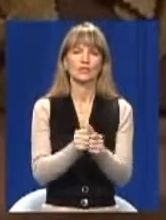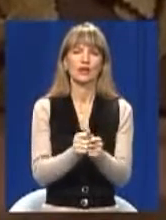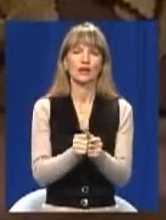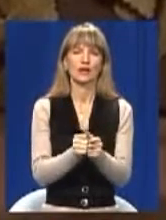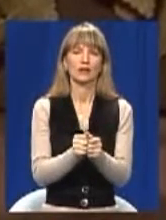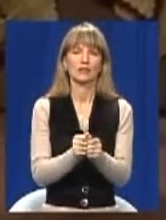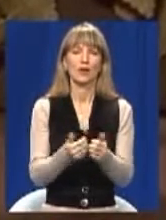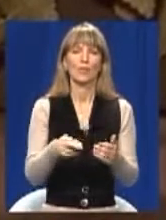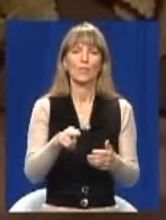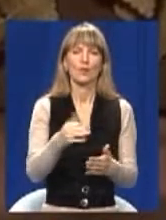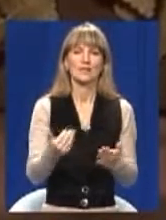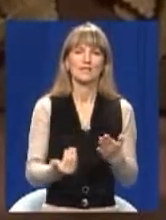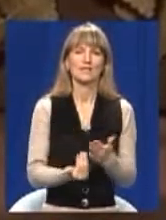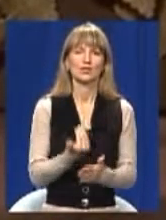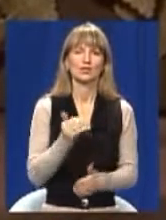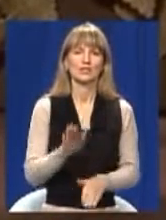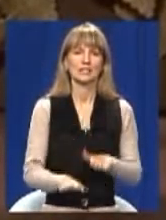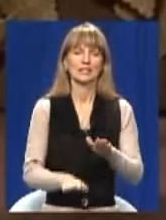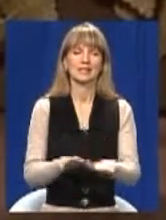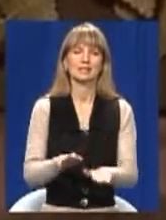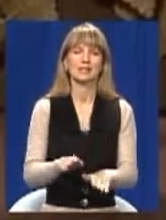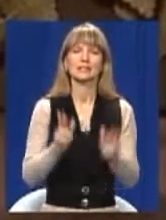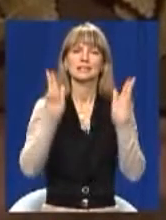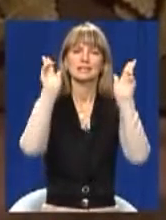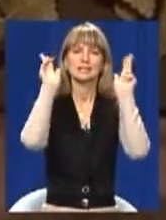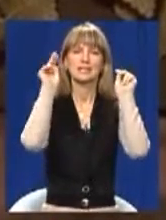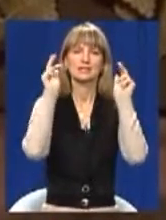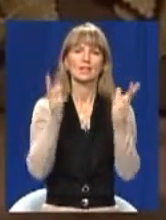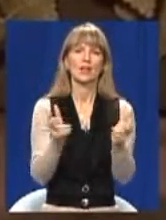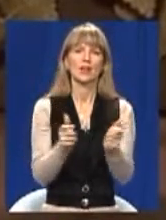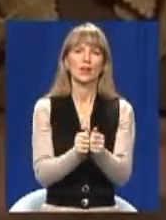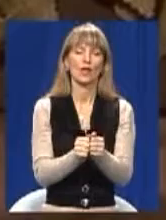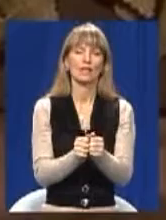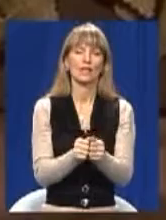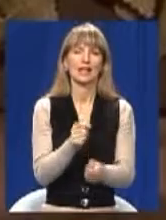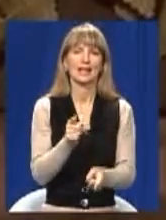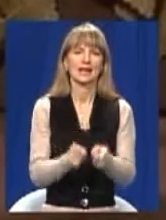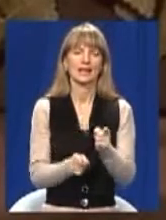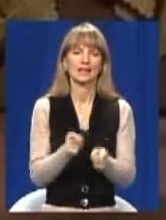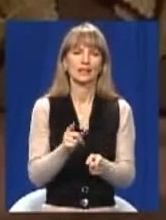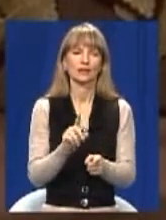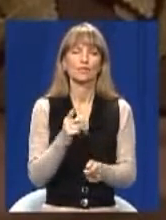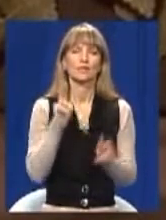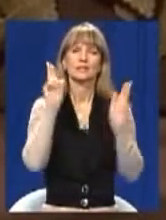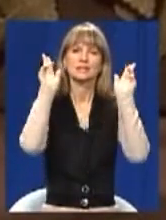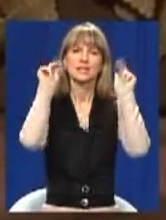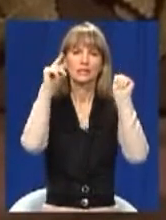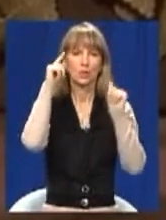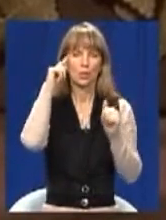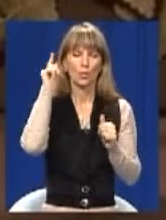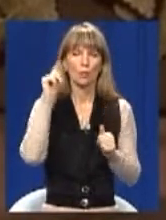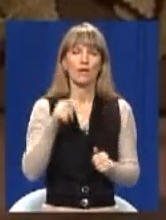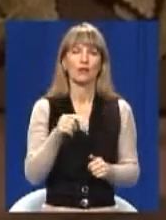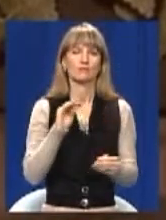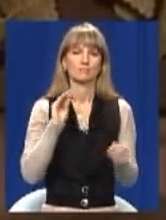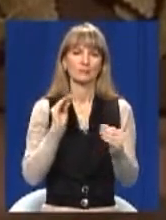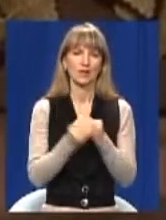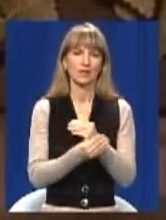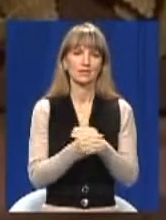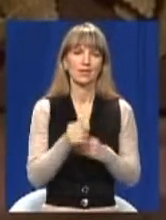свіжих слідах. Але зайців вони ловлять дуже рідко. Бо зайці вміють добре